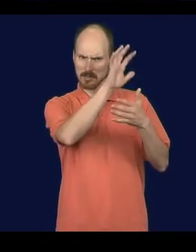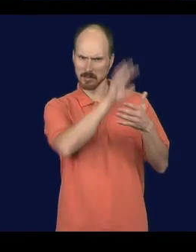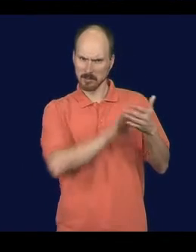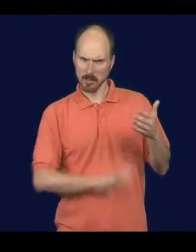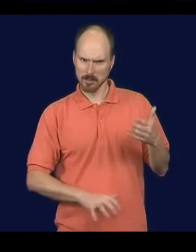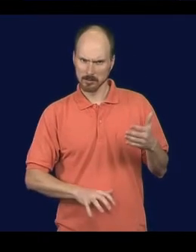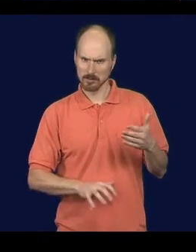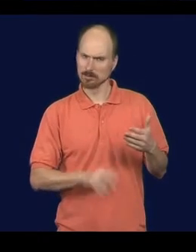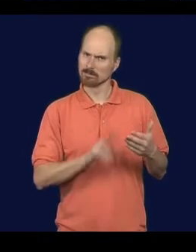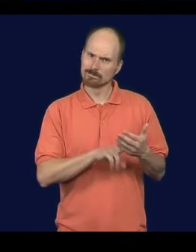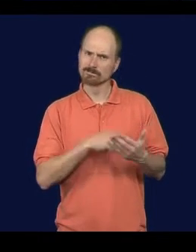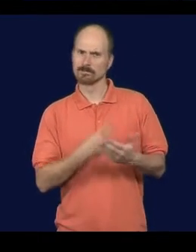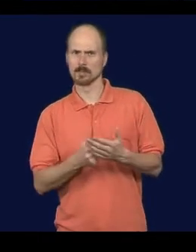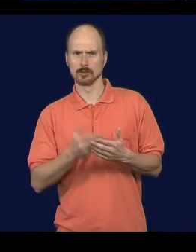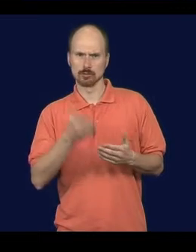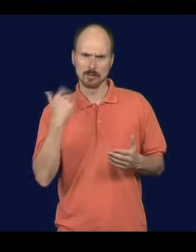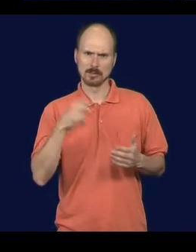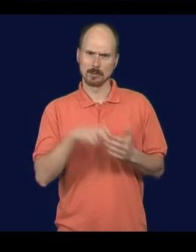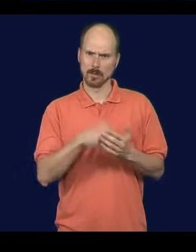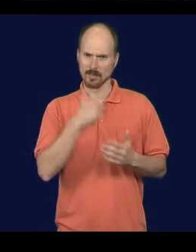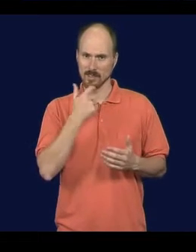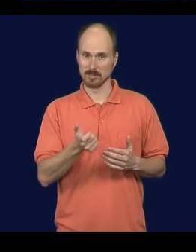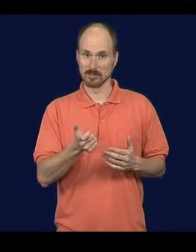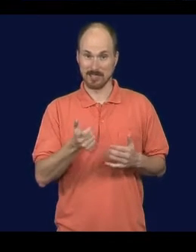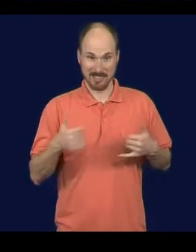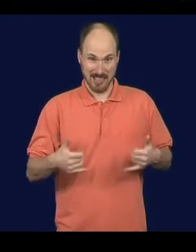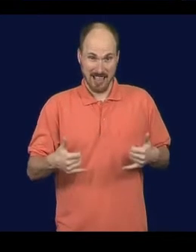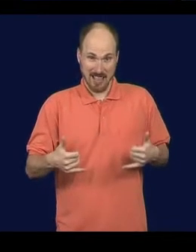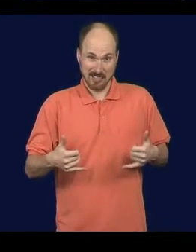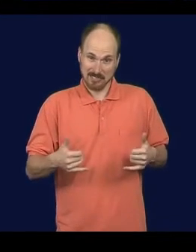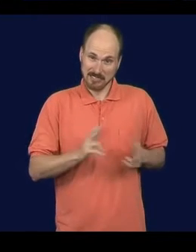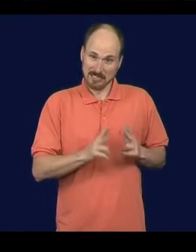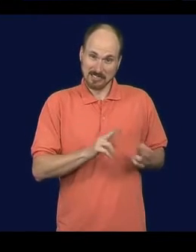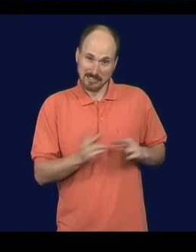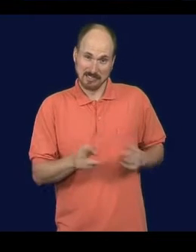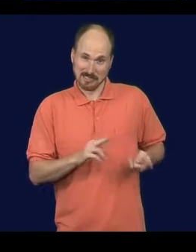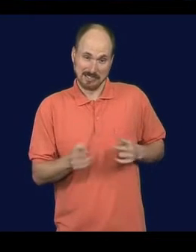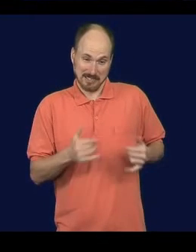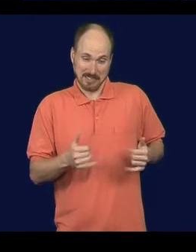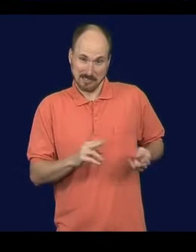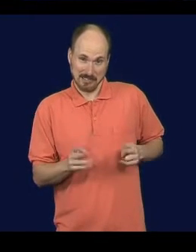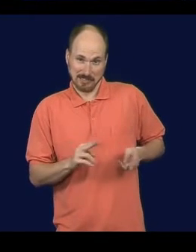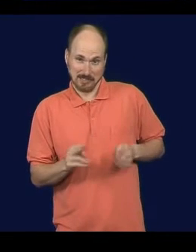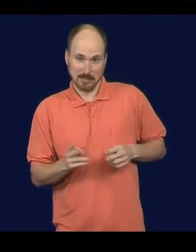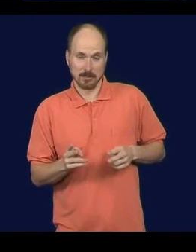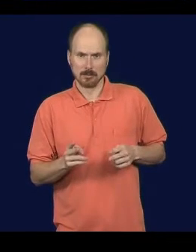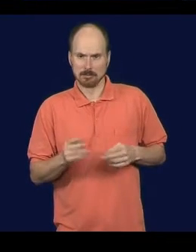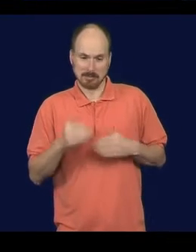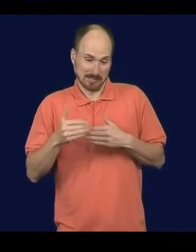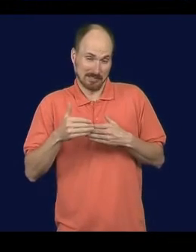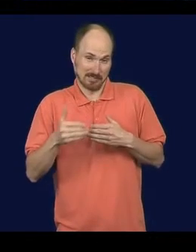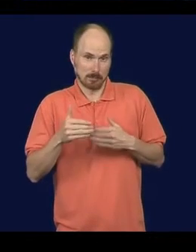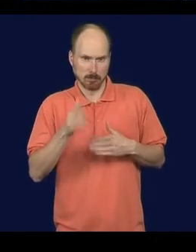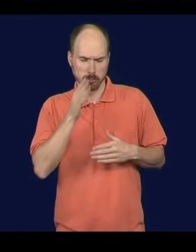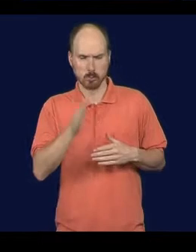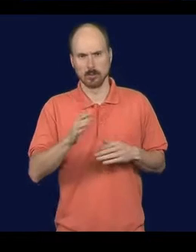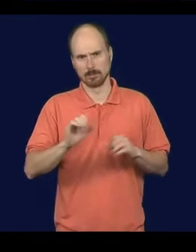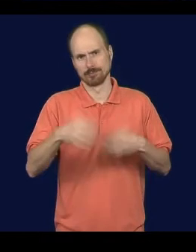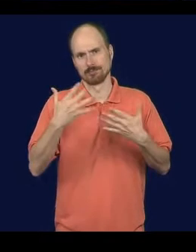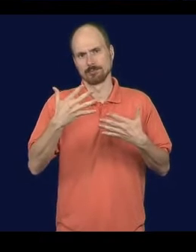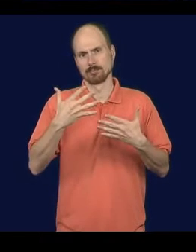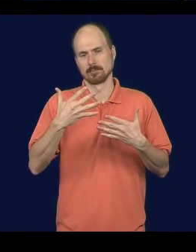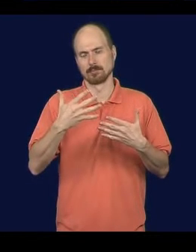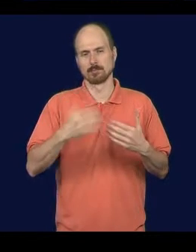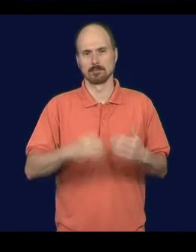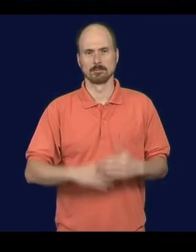funguje. A ta aplikace, že je zpřístupněna, říká, že je to výborný právě pro ty nevidomí, tak jakoby je zpřístupněna